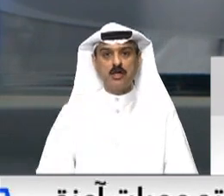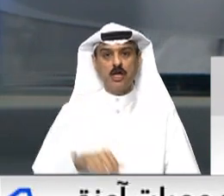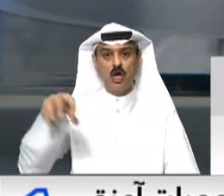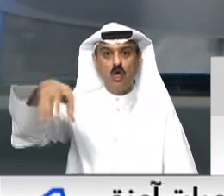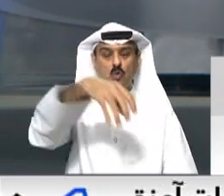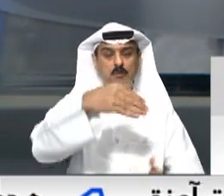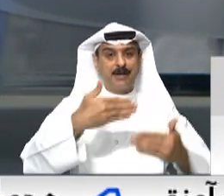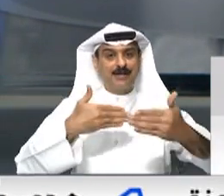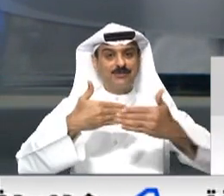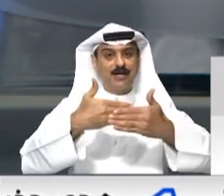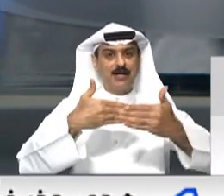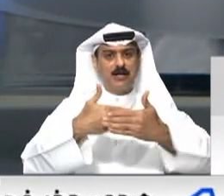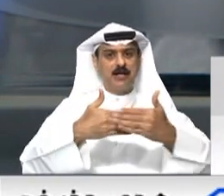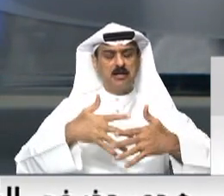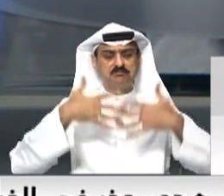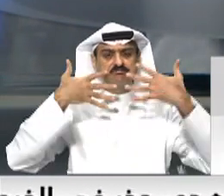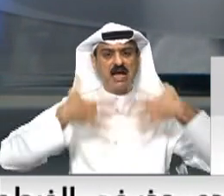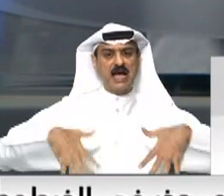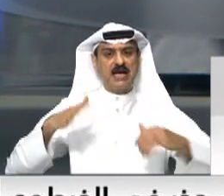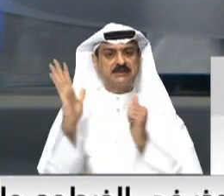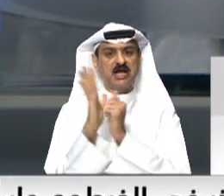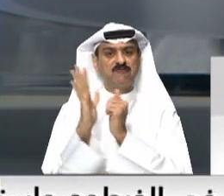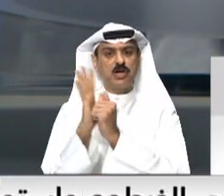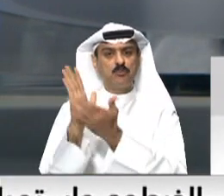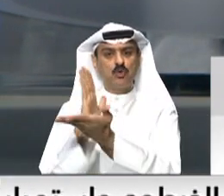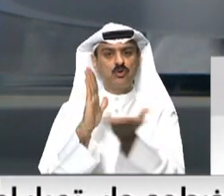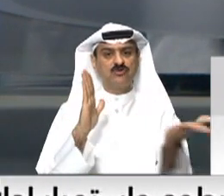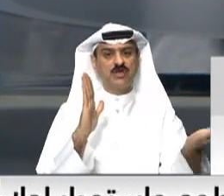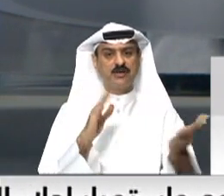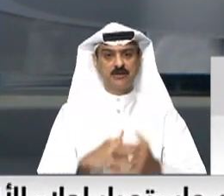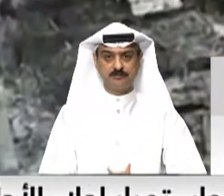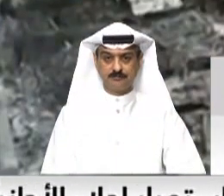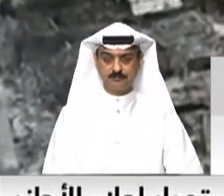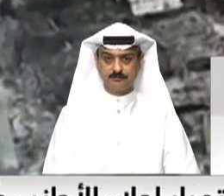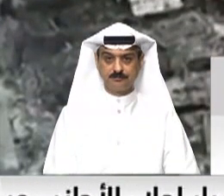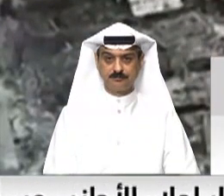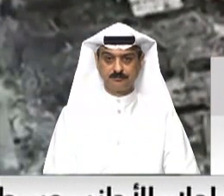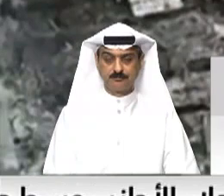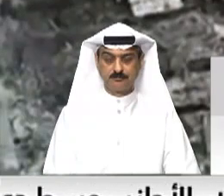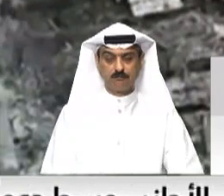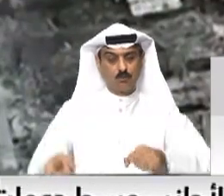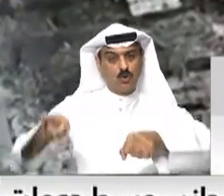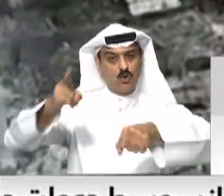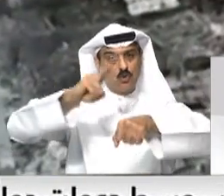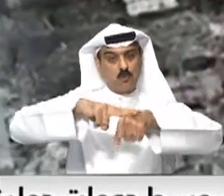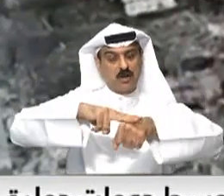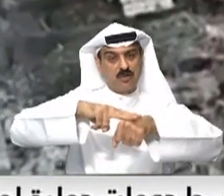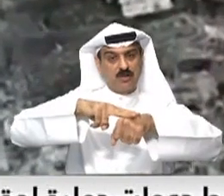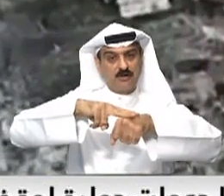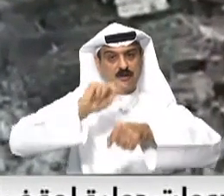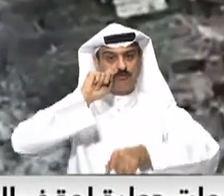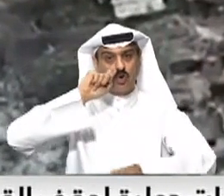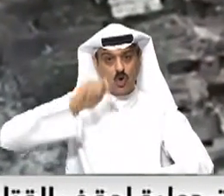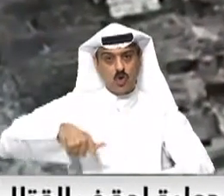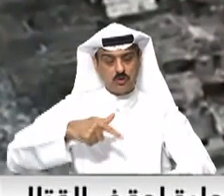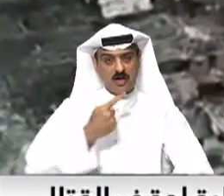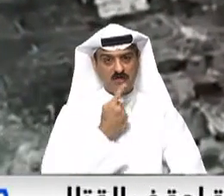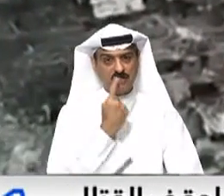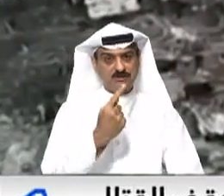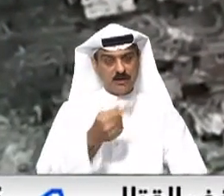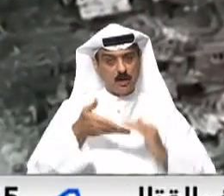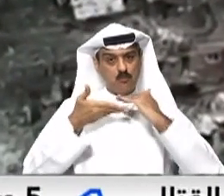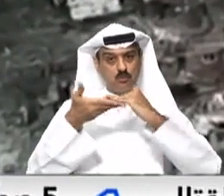ما الحق بعض الاضرار في مباني المدنيه جددت اوكرانيا مطالبها بالمزيد من